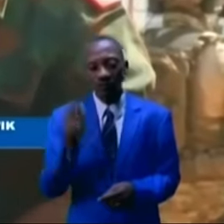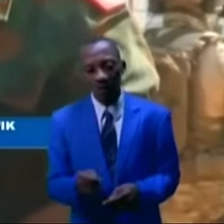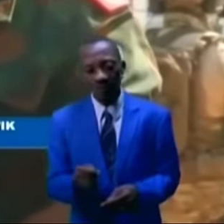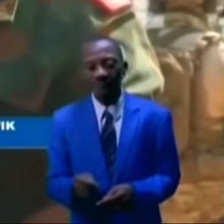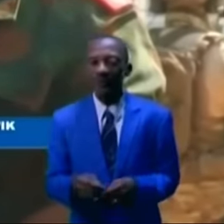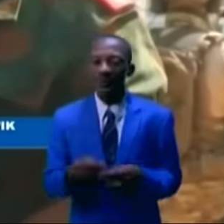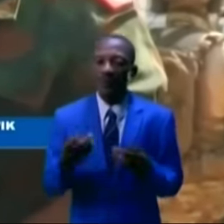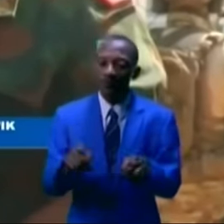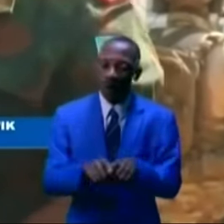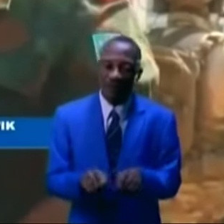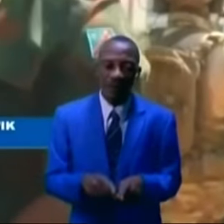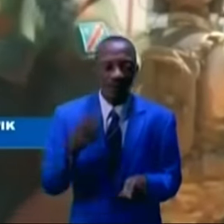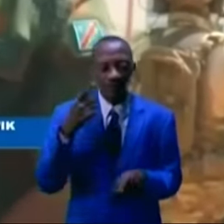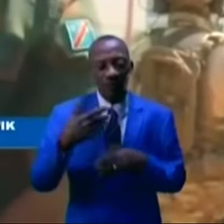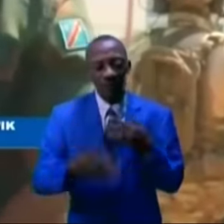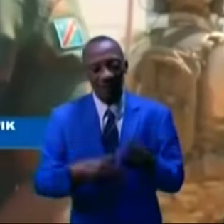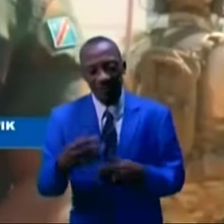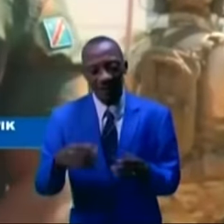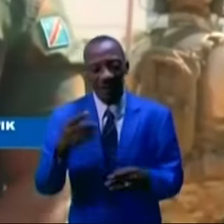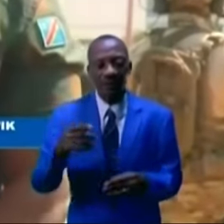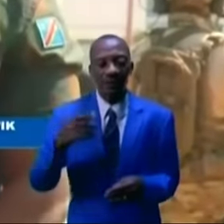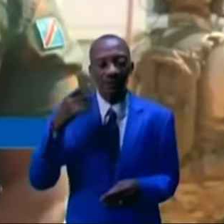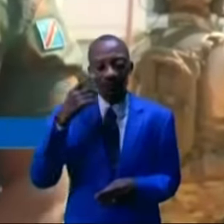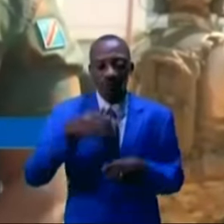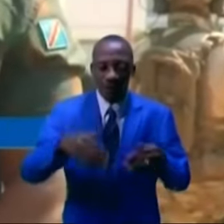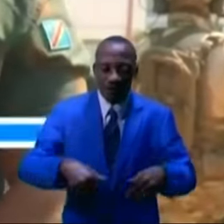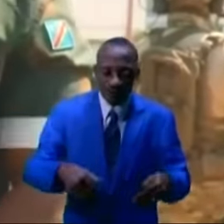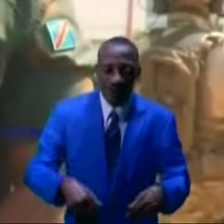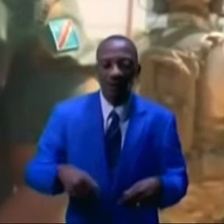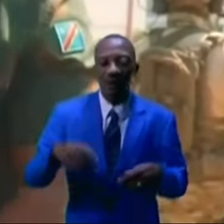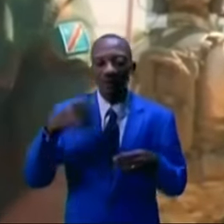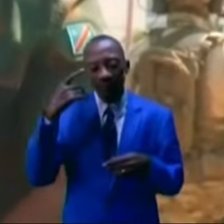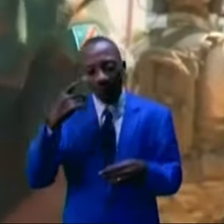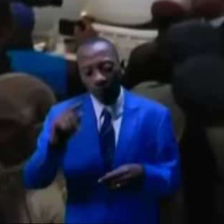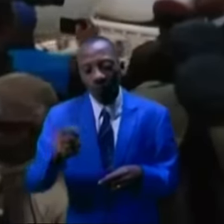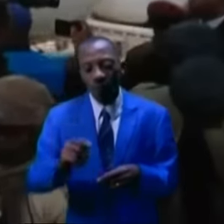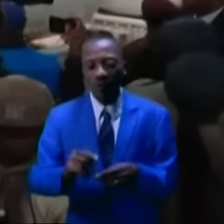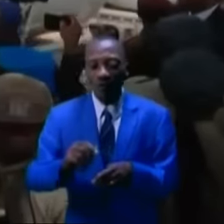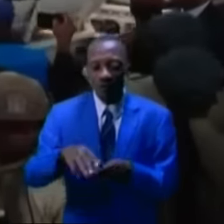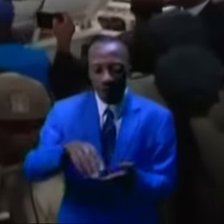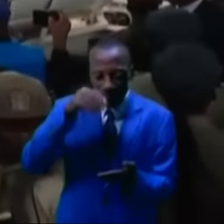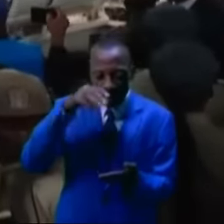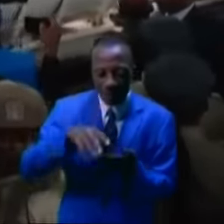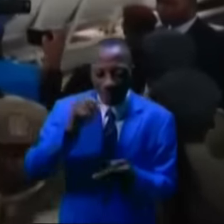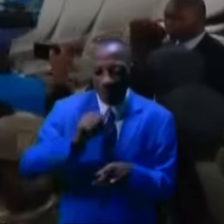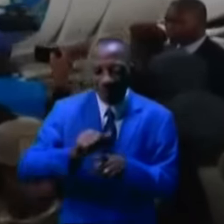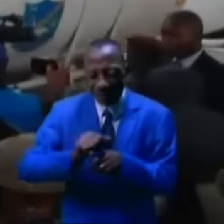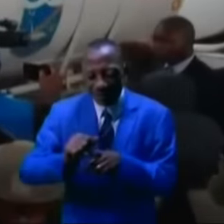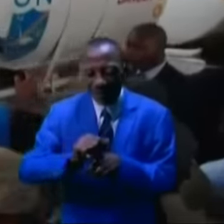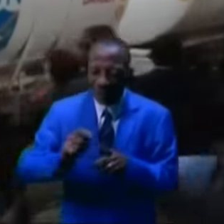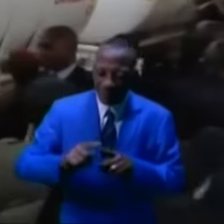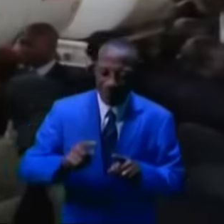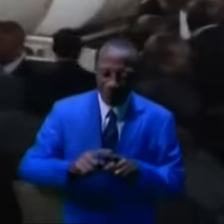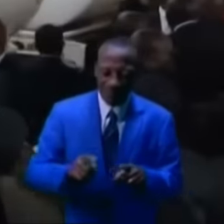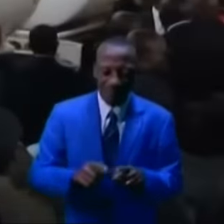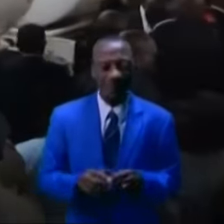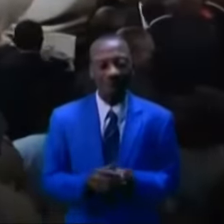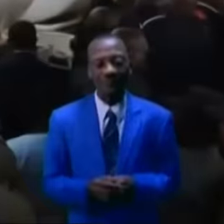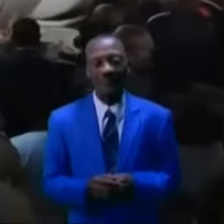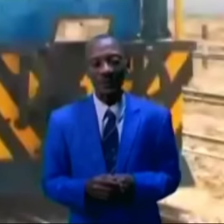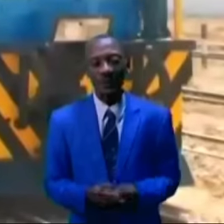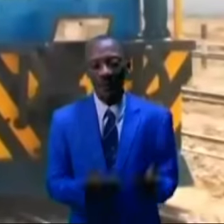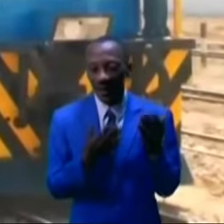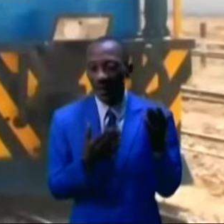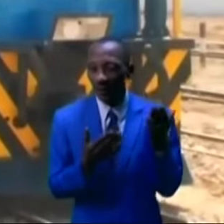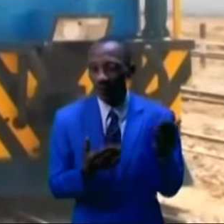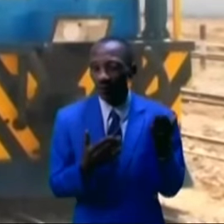dans le transport des troupes et des équipements ainsi que de vivres. Ces lots importants de matériel ferroviaire mis à la disposition du